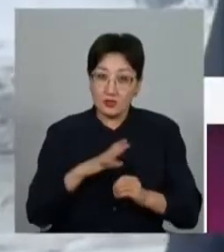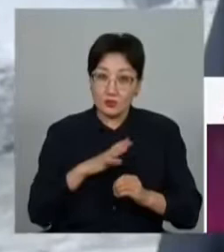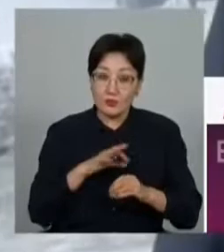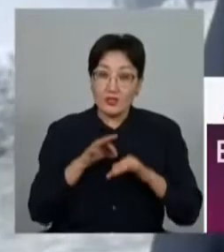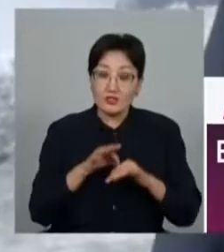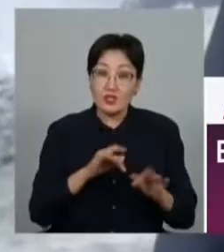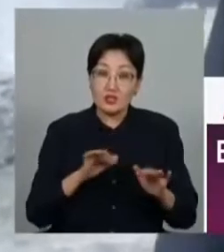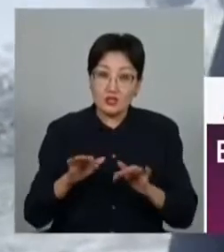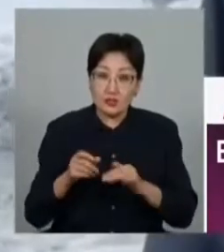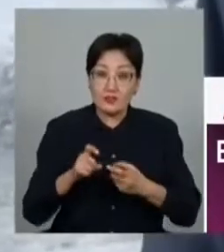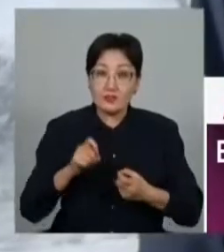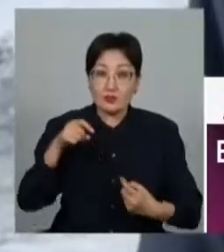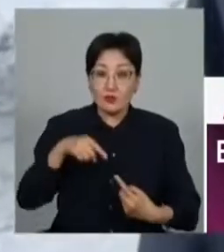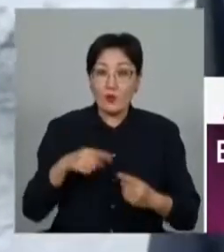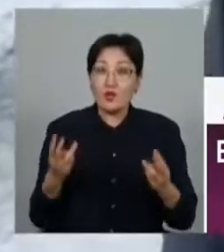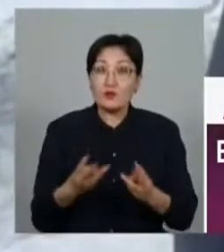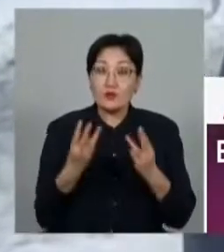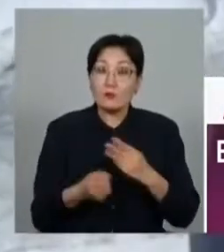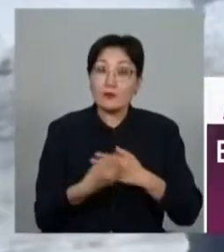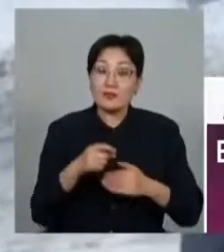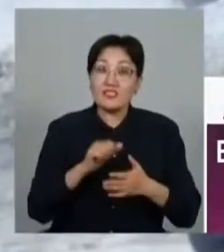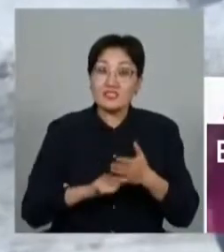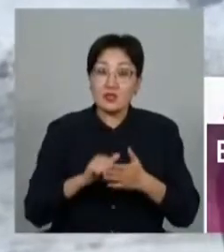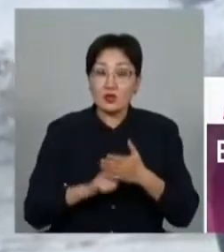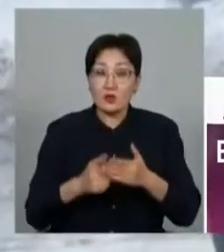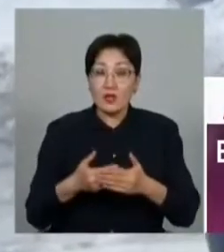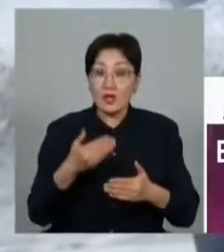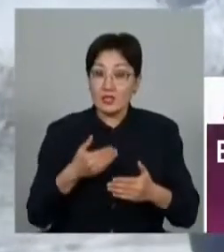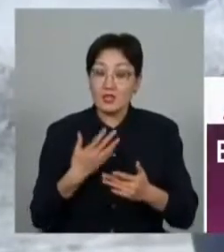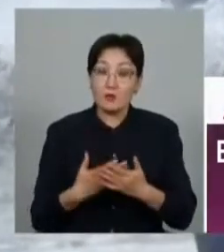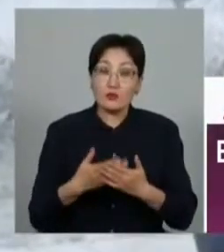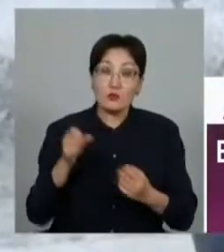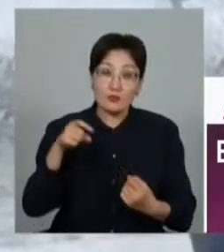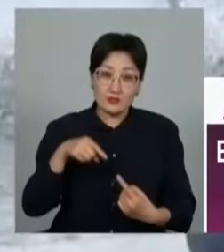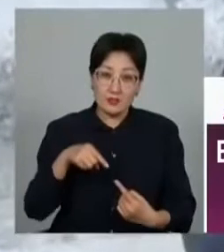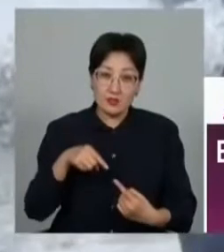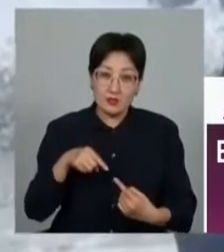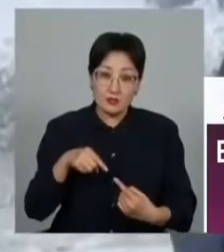жүргізілген іс-шара бойынша өрттің шығу себебі ол алдын ала болжам бойынша жаңағы